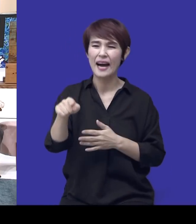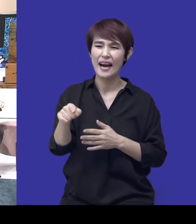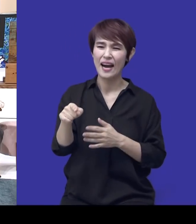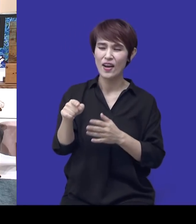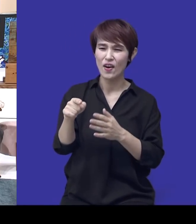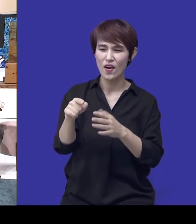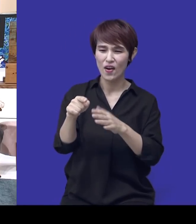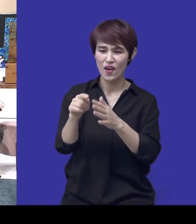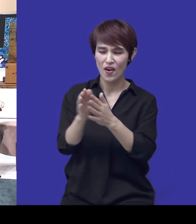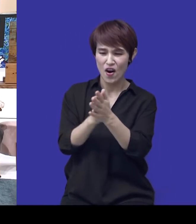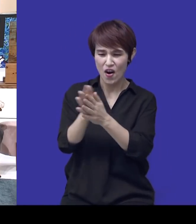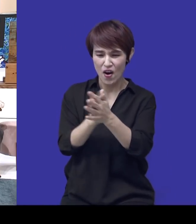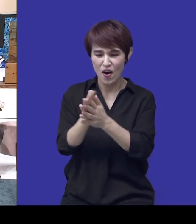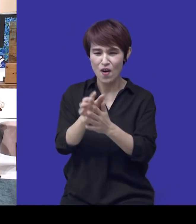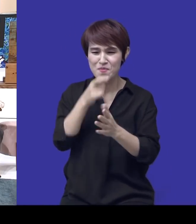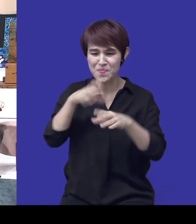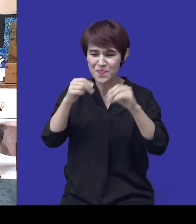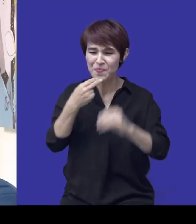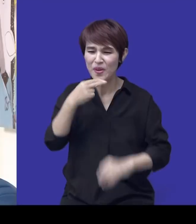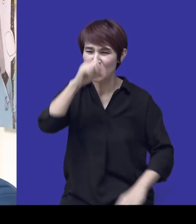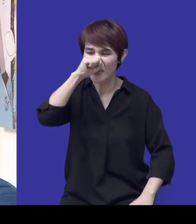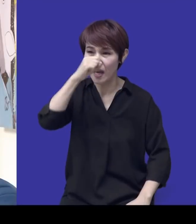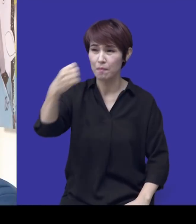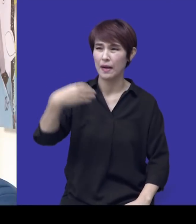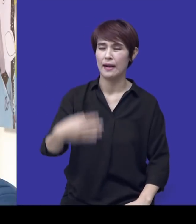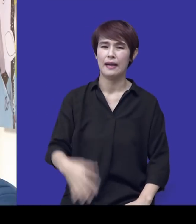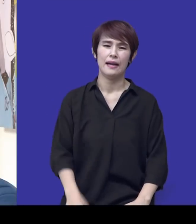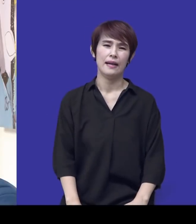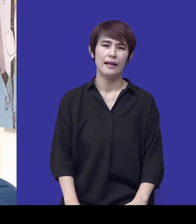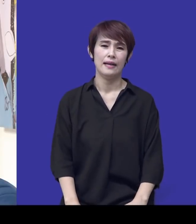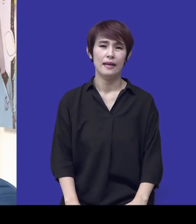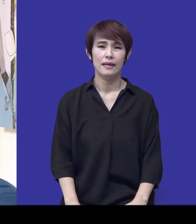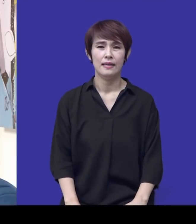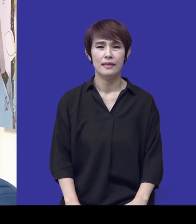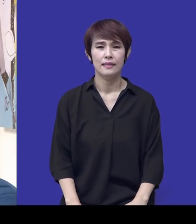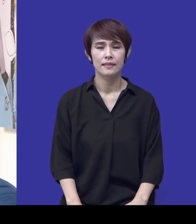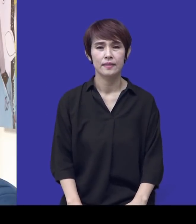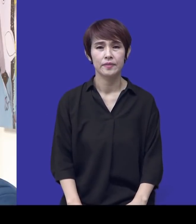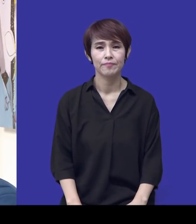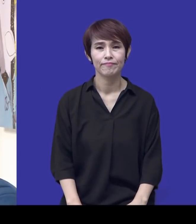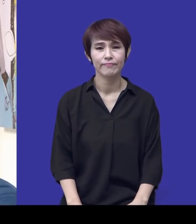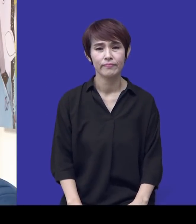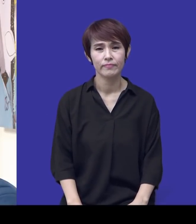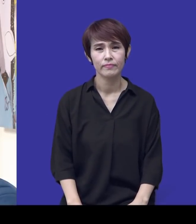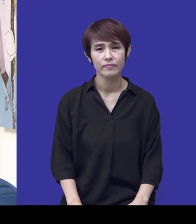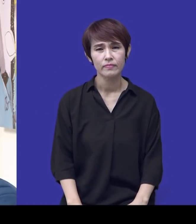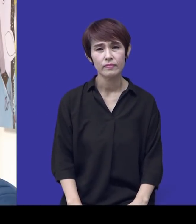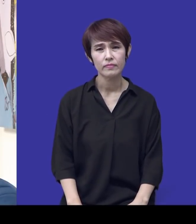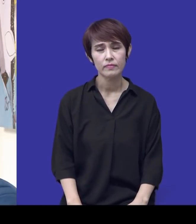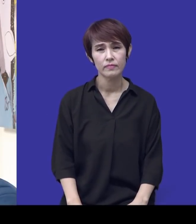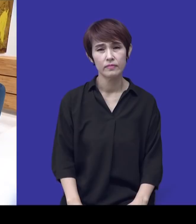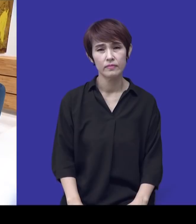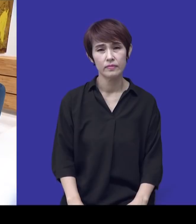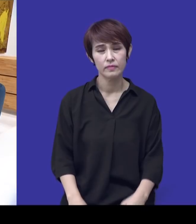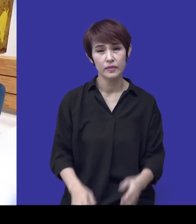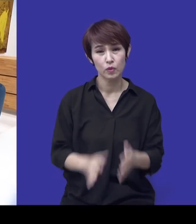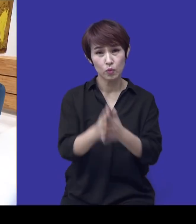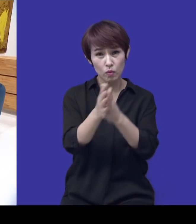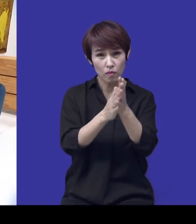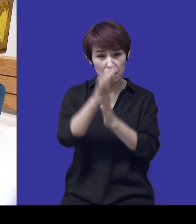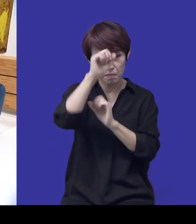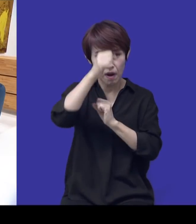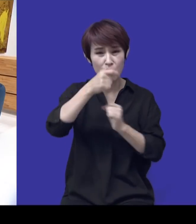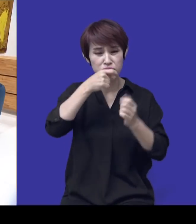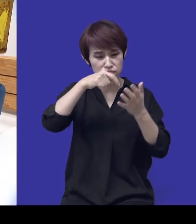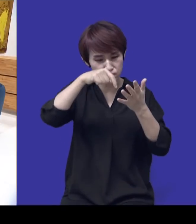좋겠다 뭐 이런 얘기도 한 적도 있는데 근데 이게 진짜 엄청나게 괴로운 병이었어요 저한테.